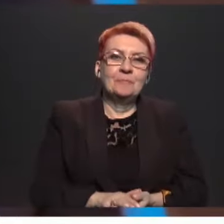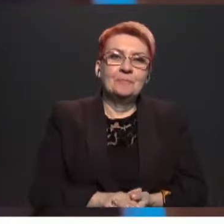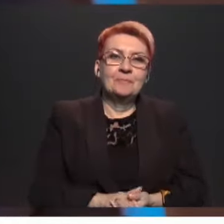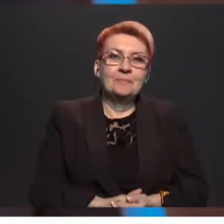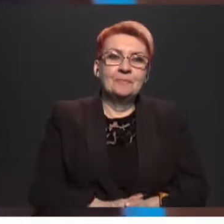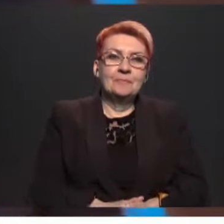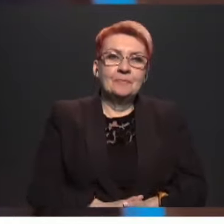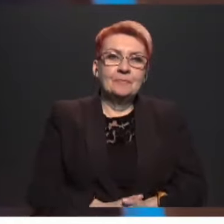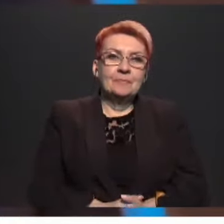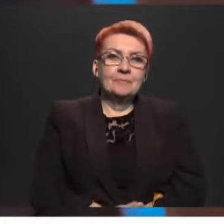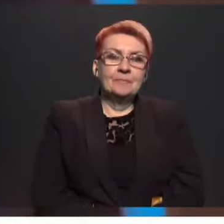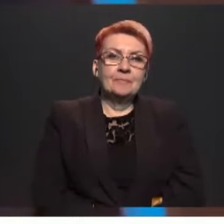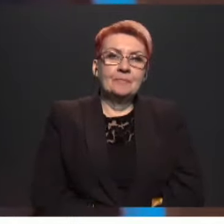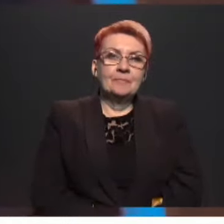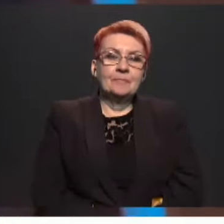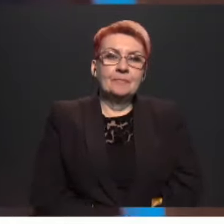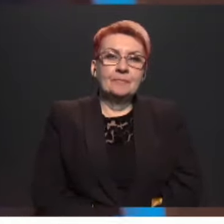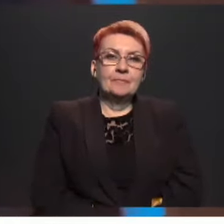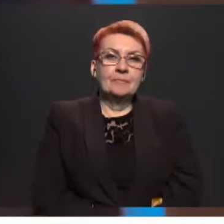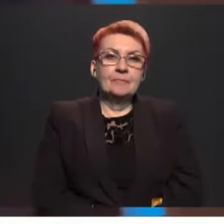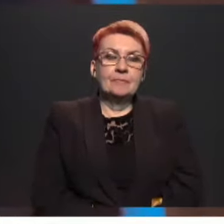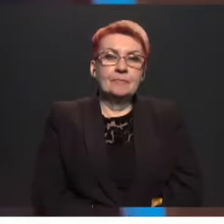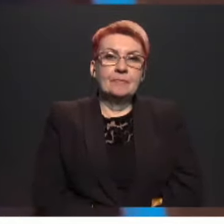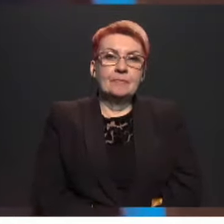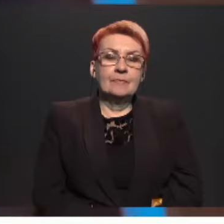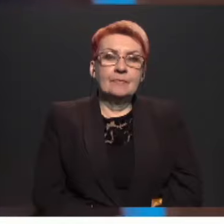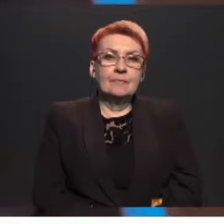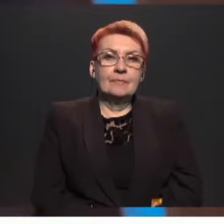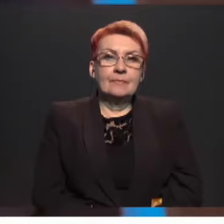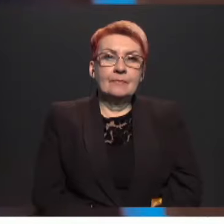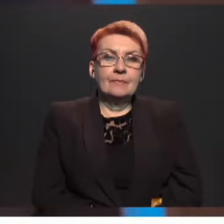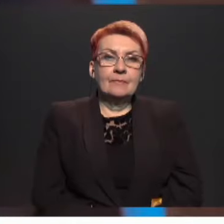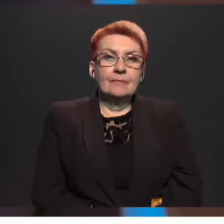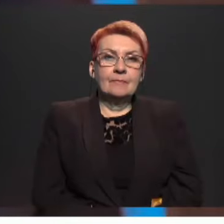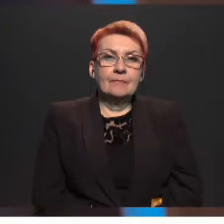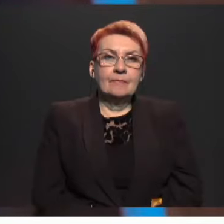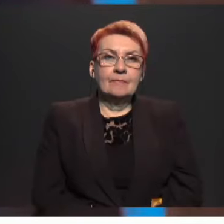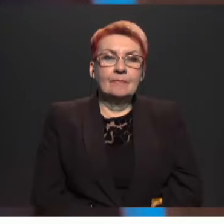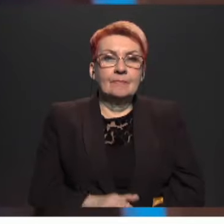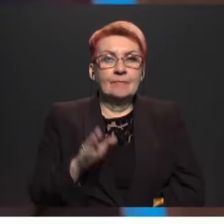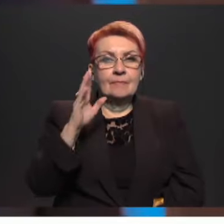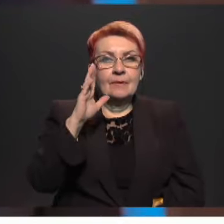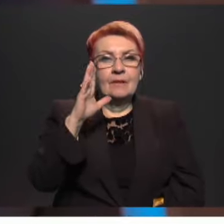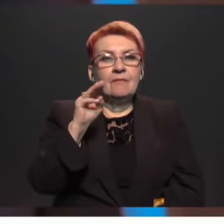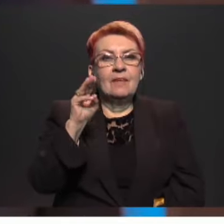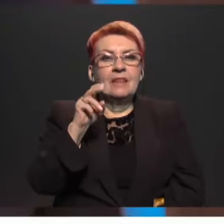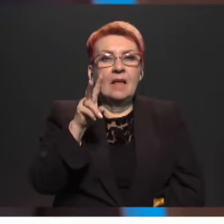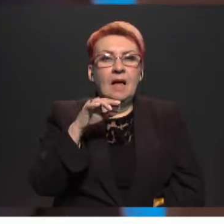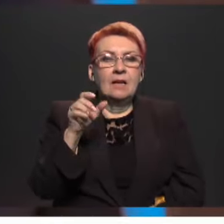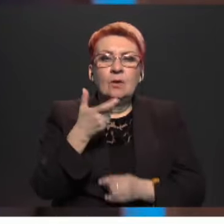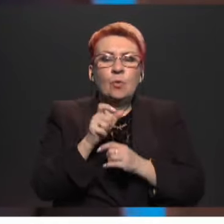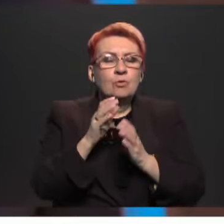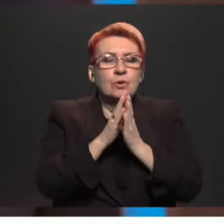написаны под этим постом во ВКонтакте. И вопрос здесь я видела от Виталия, он очень просит ответить на него.